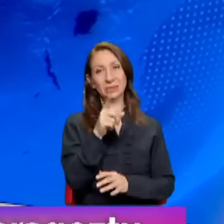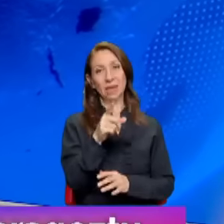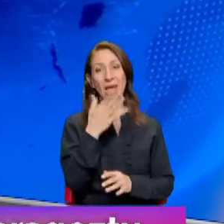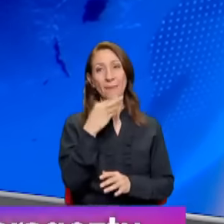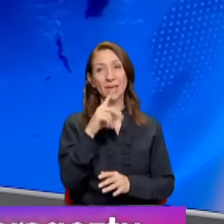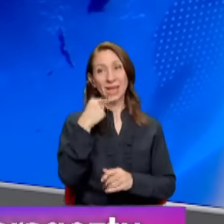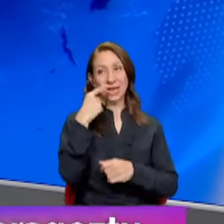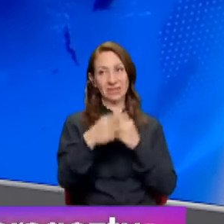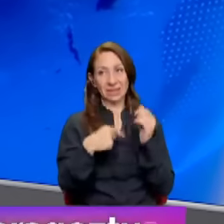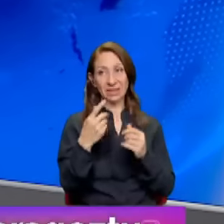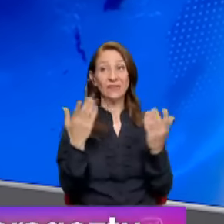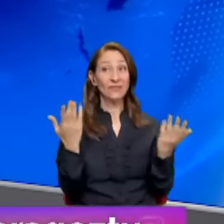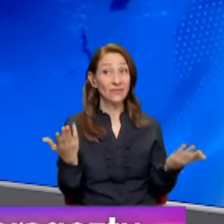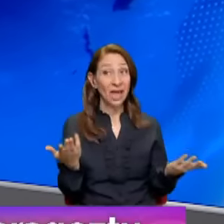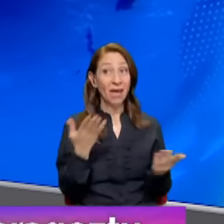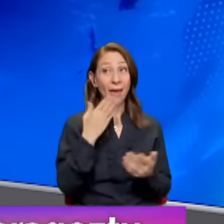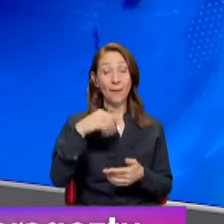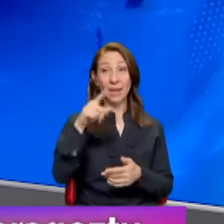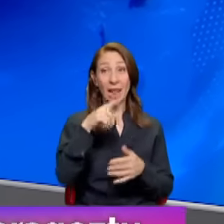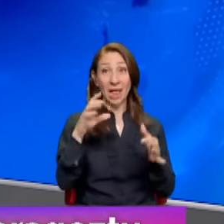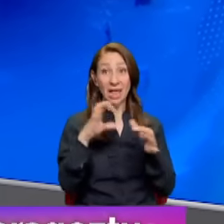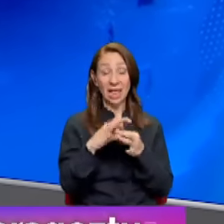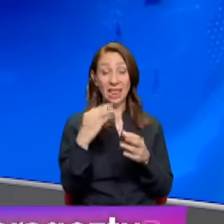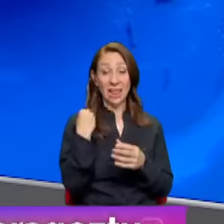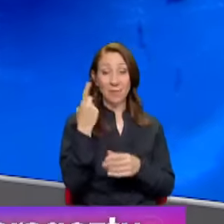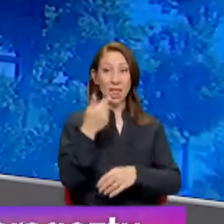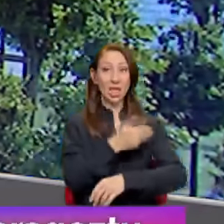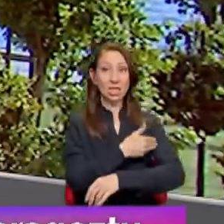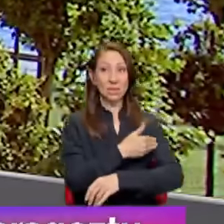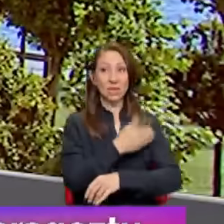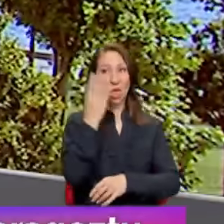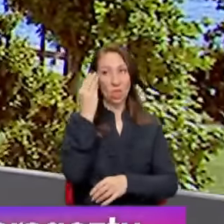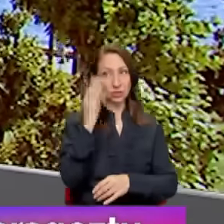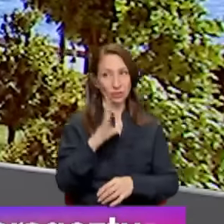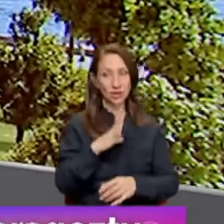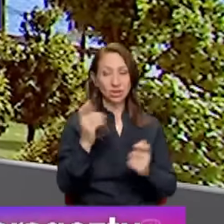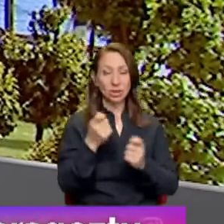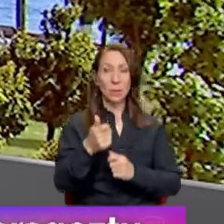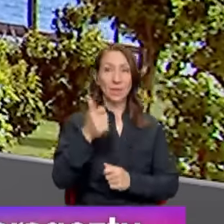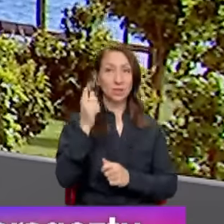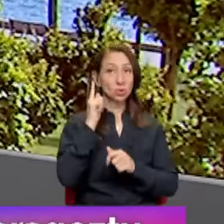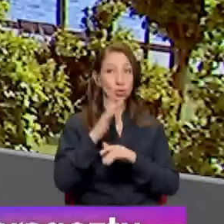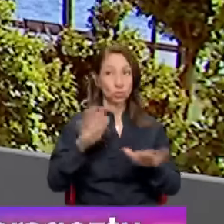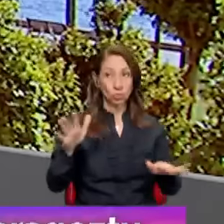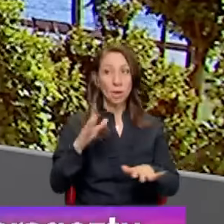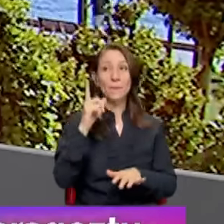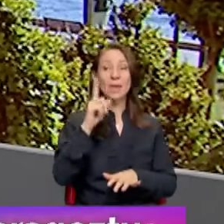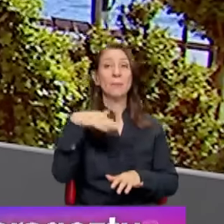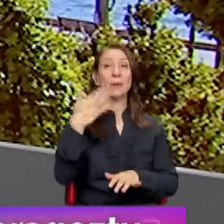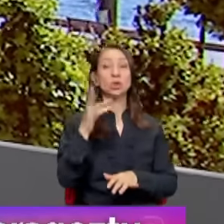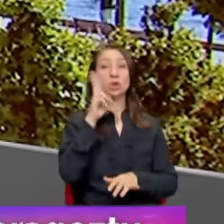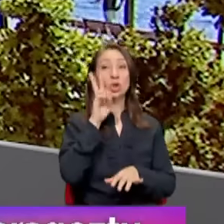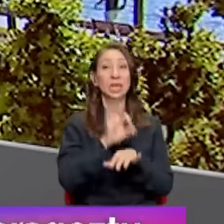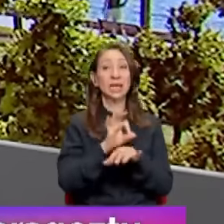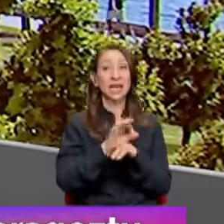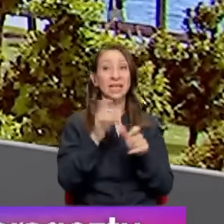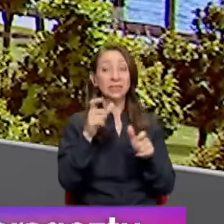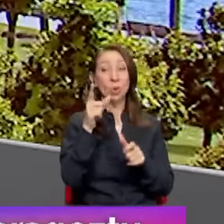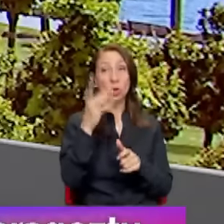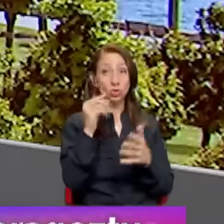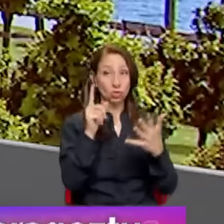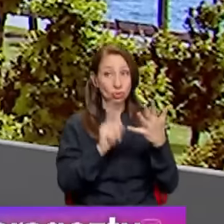emekliler yılı ve emeklilerle ilgili yeni bir hizmet anlayışı var Çalışma Bakanı duyurmuştu bir başka son dakika gelişmesi de